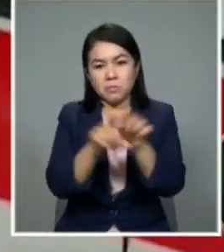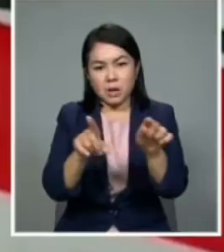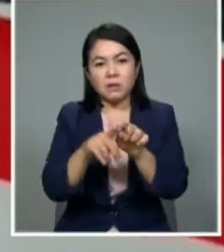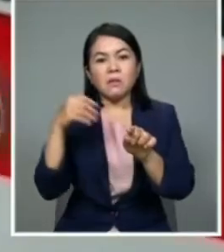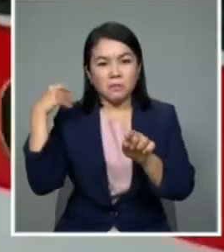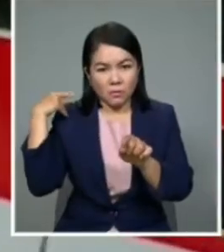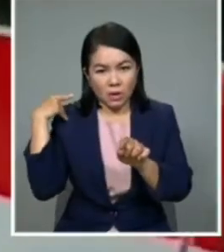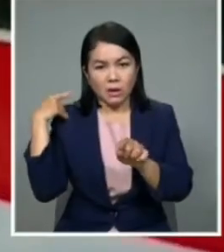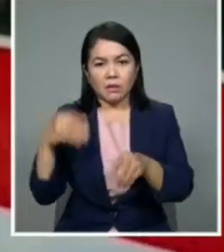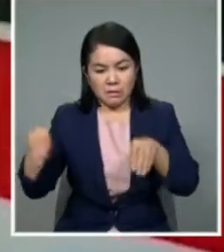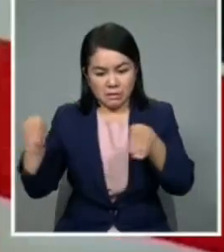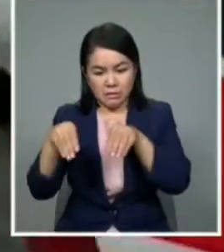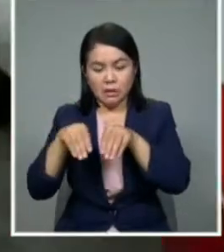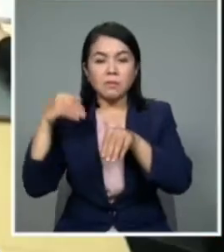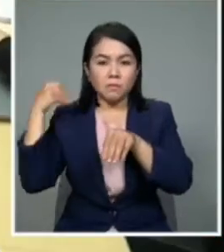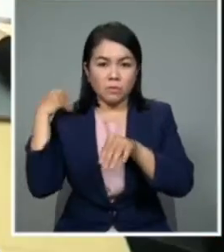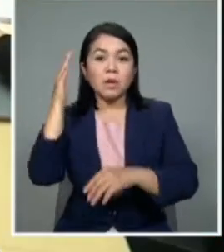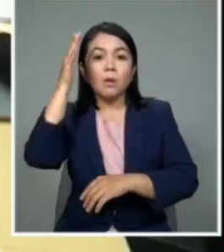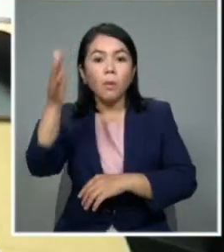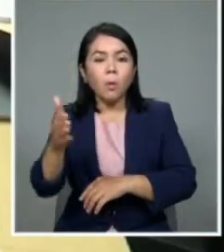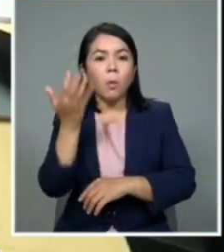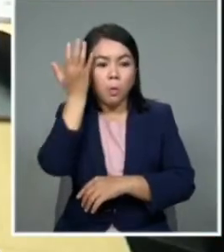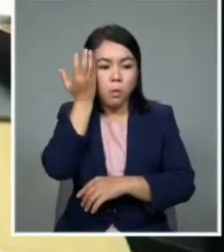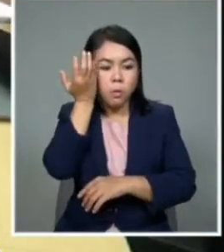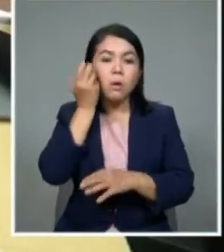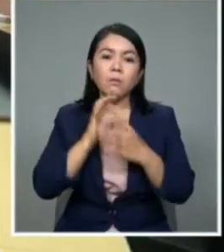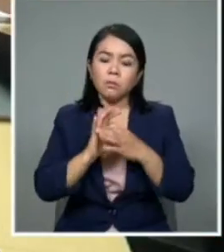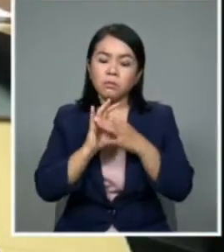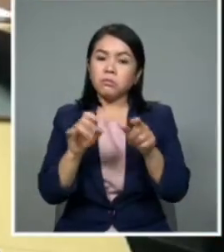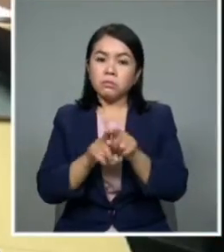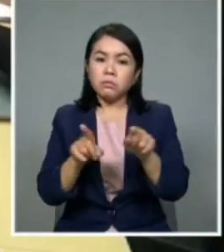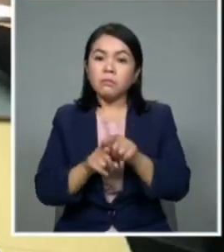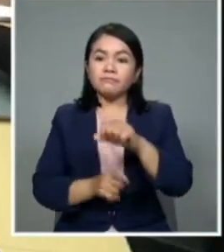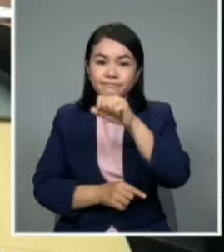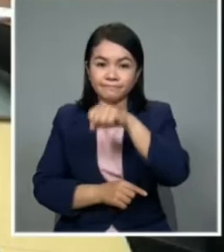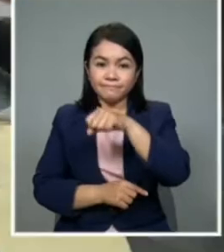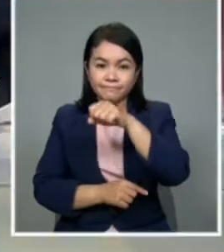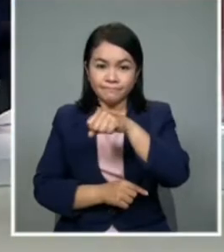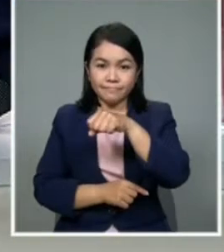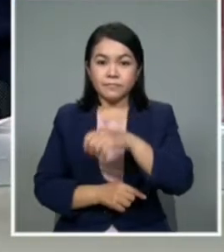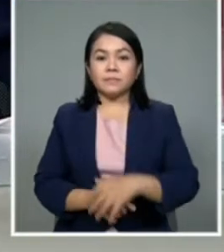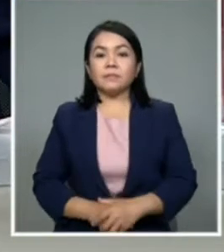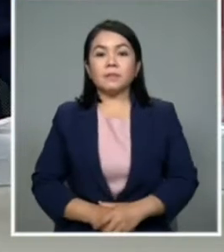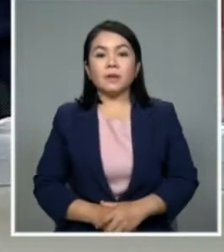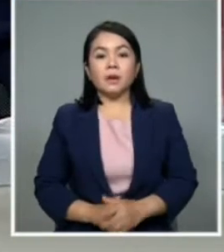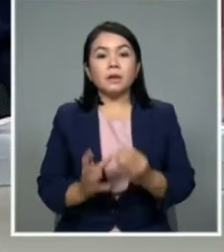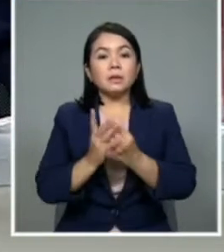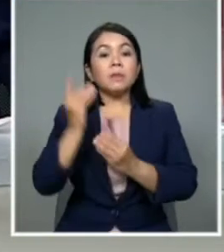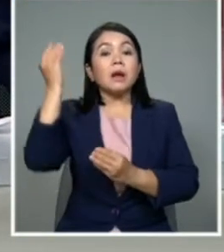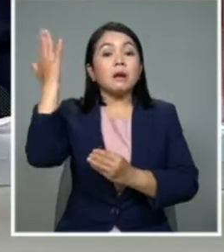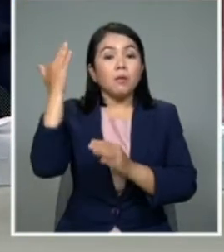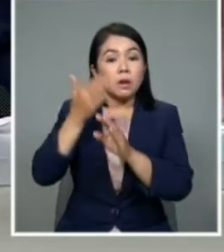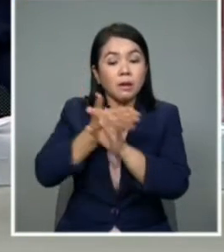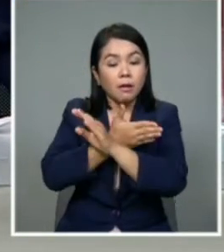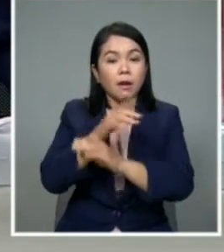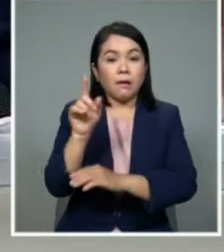ไม่ในระยะเวลาไม่นานข้างหน้านี้โอ้ก็น่ากังวลใจพอสมควรเลยนะครับ ใช่ค่ะในช่วงเวลาสัปดาห์ที่ผ่านมานะคะคุ